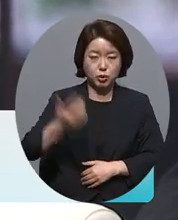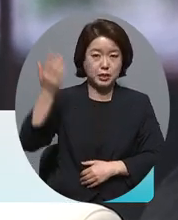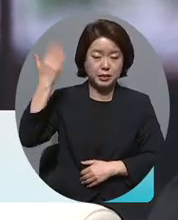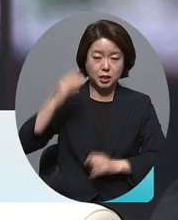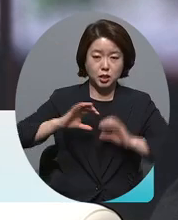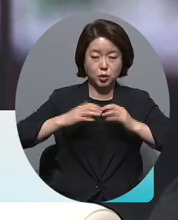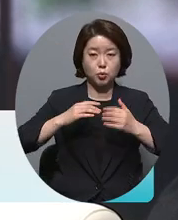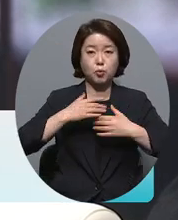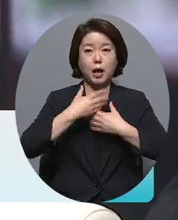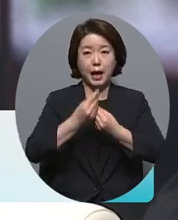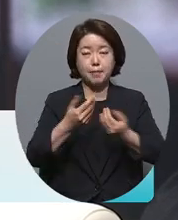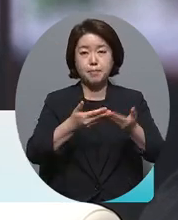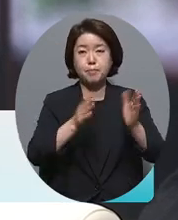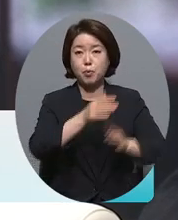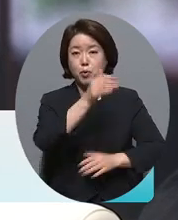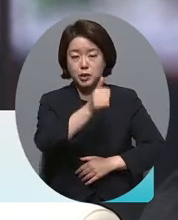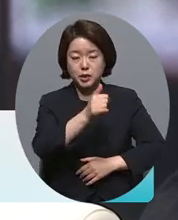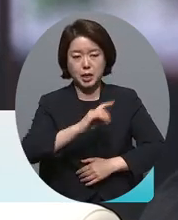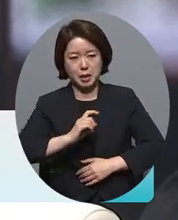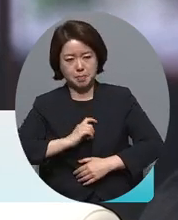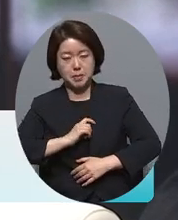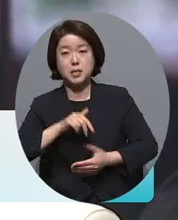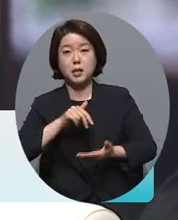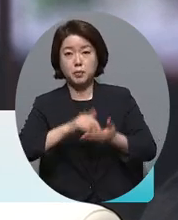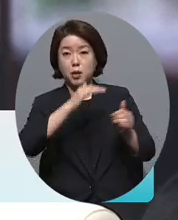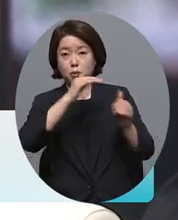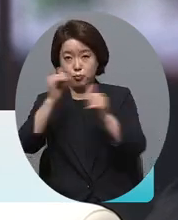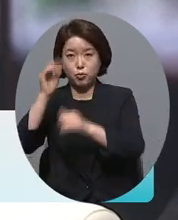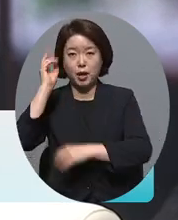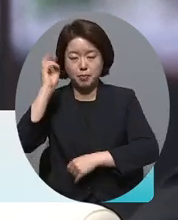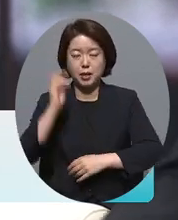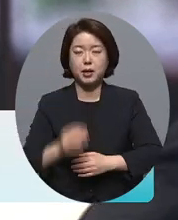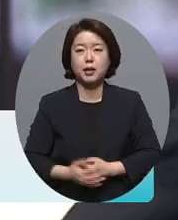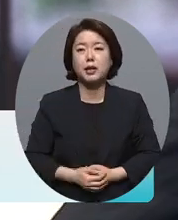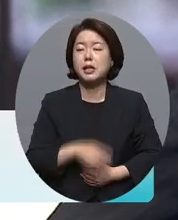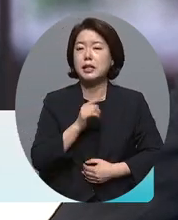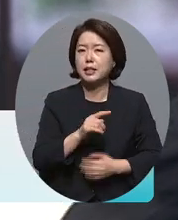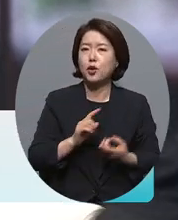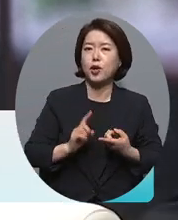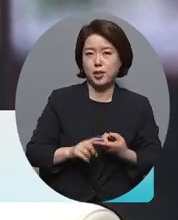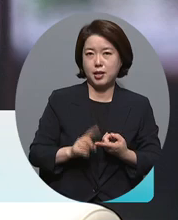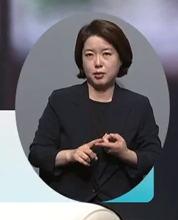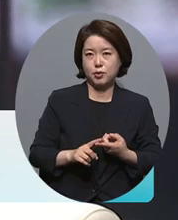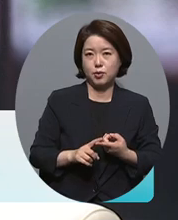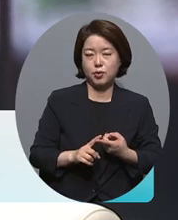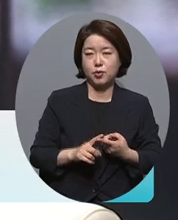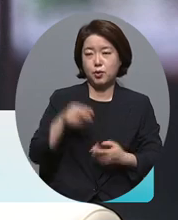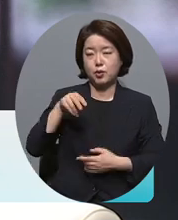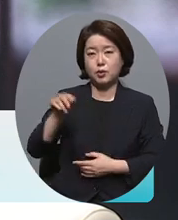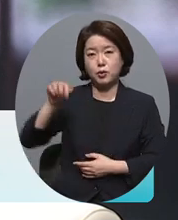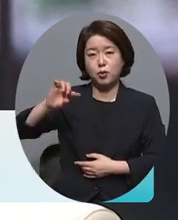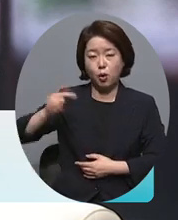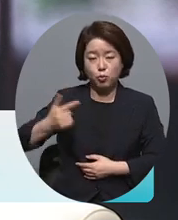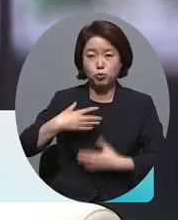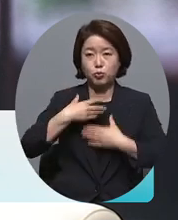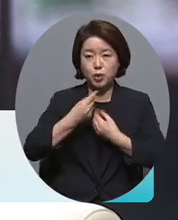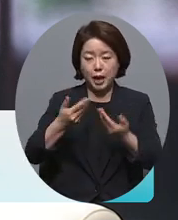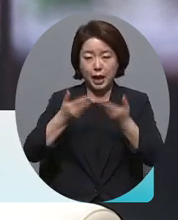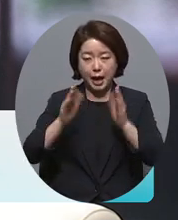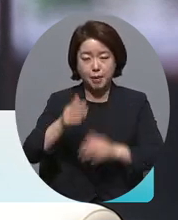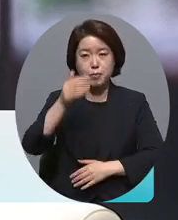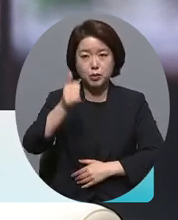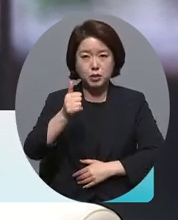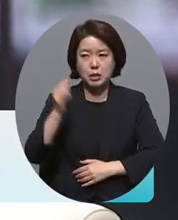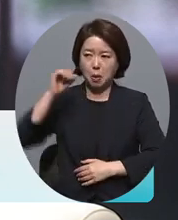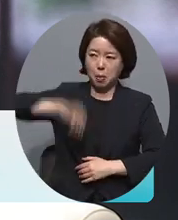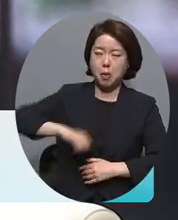국가안보실장을 이제 피의자 하신 분으로 아마 소환 조사할 것으로 보이고요 이것에 대해서 이제 도전 안보 실장이 이제 불응하긴 좀